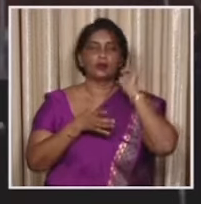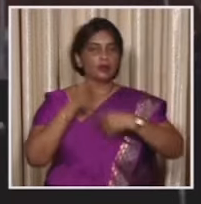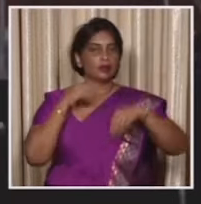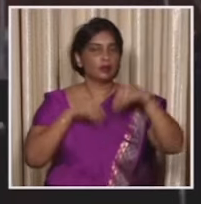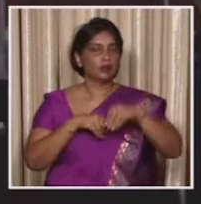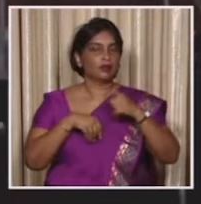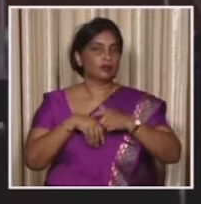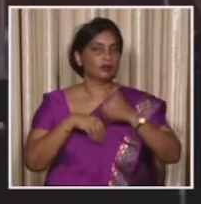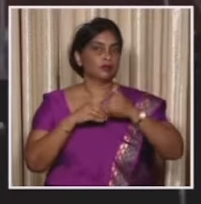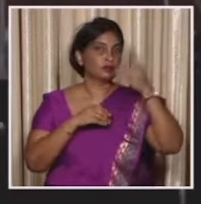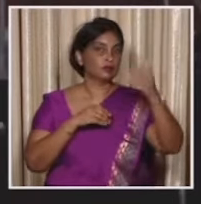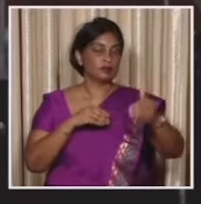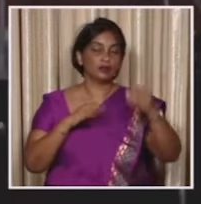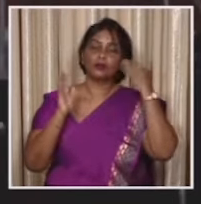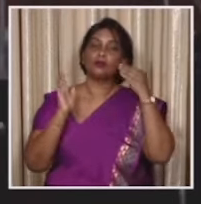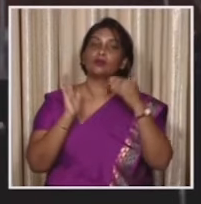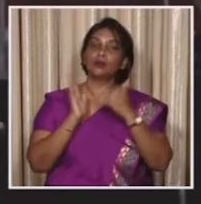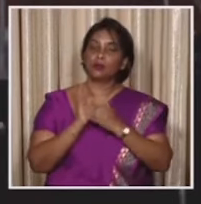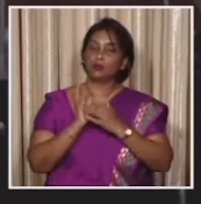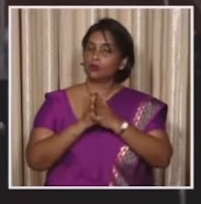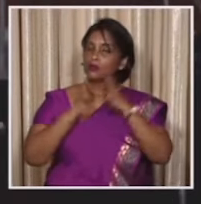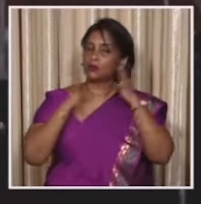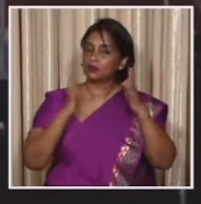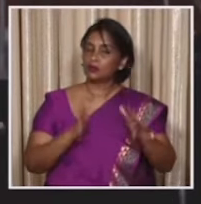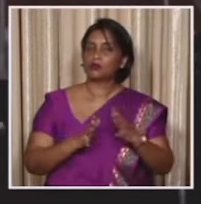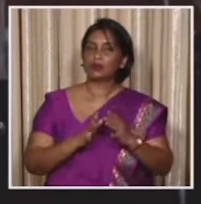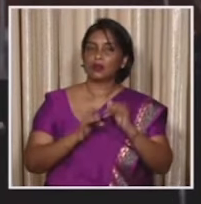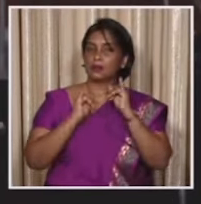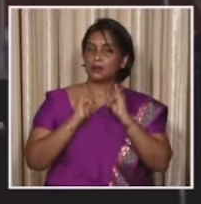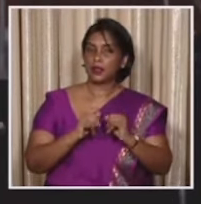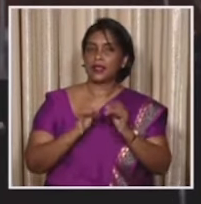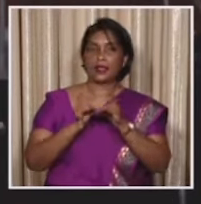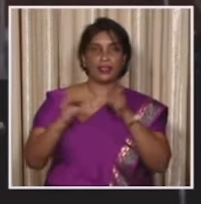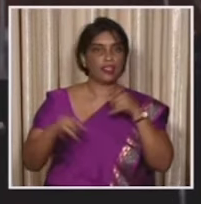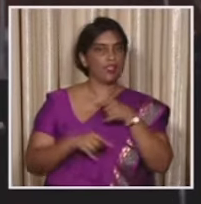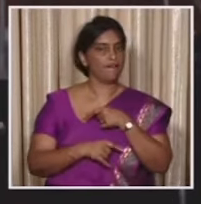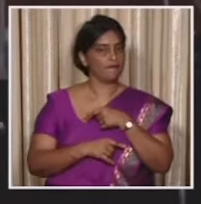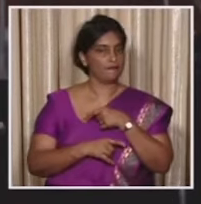මැතිවරණ කල් දැමීම පිළිබඳ අතිශයින්ම නරක ඉතිහාසයක් තිබීම.